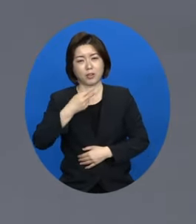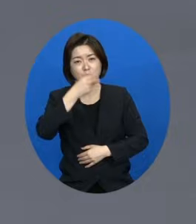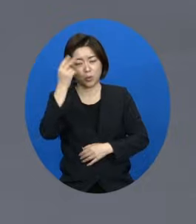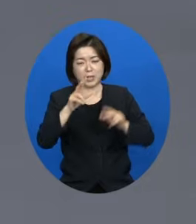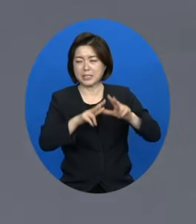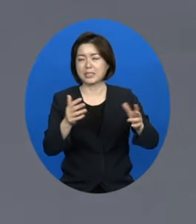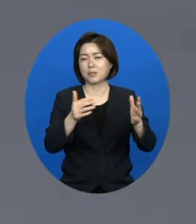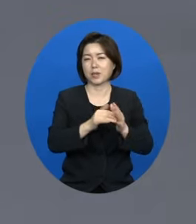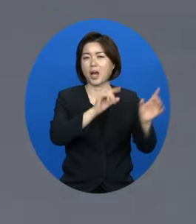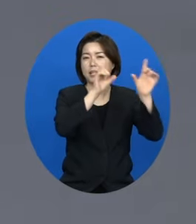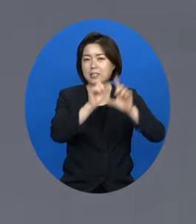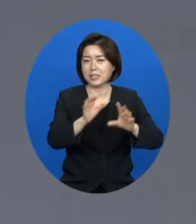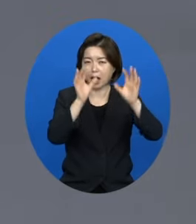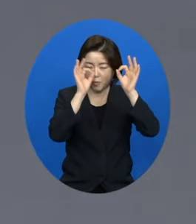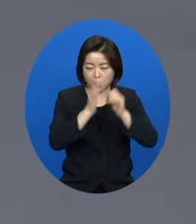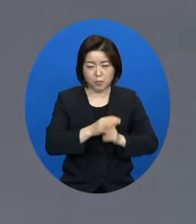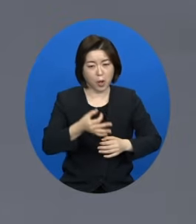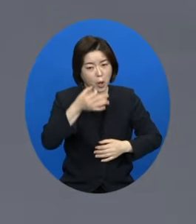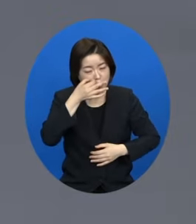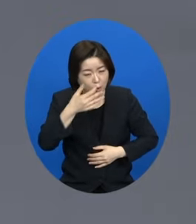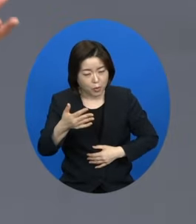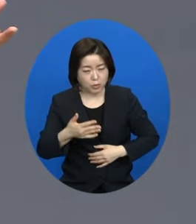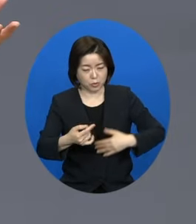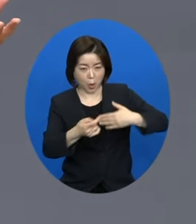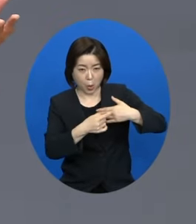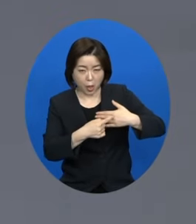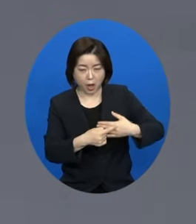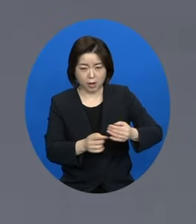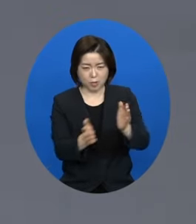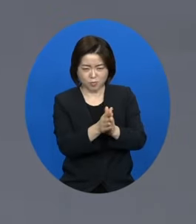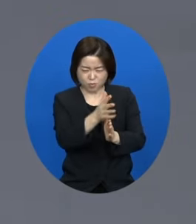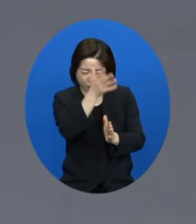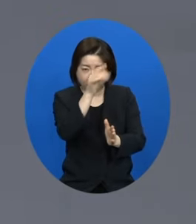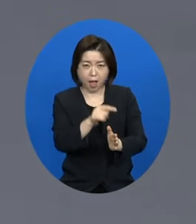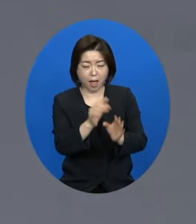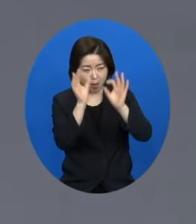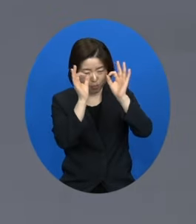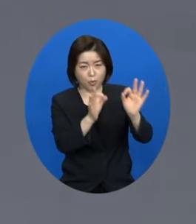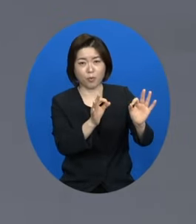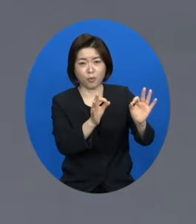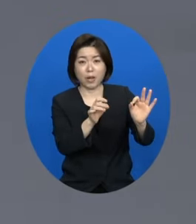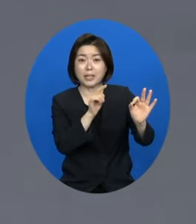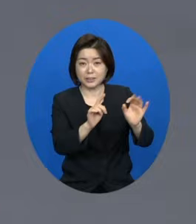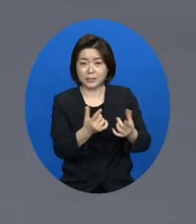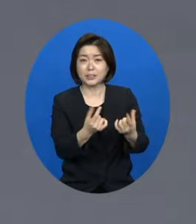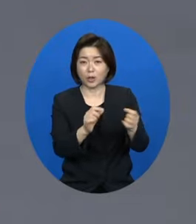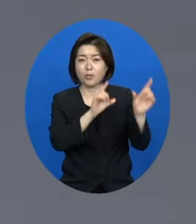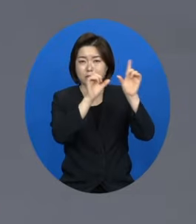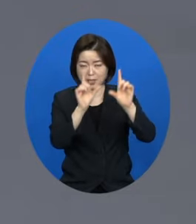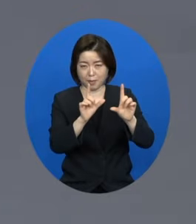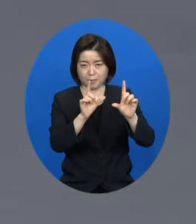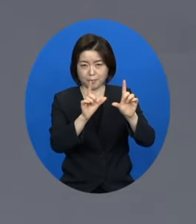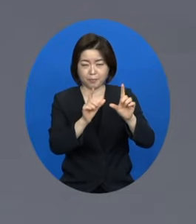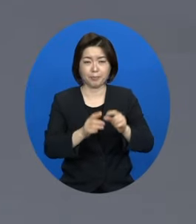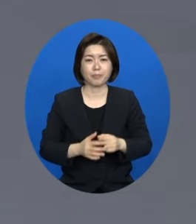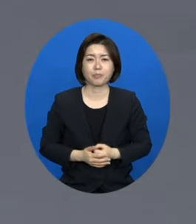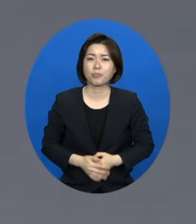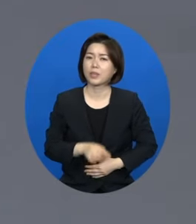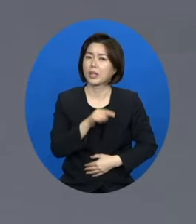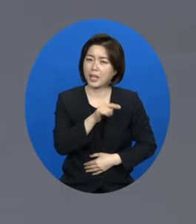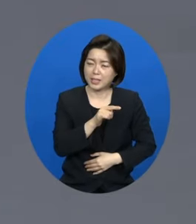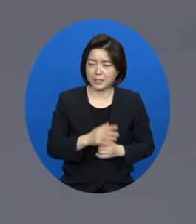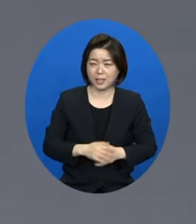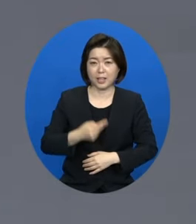뭔가 보여지고 드러나고 뭔가 화려해 보이는 그런 삶이었습니다. 그런데 이것이